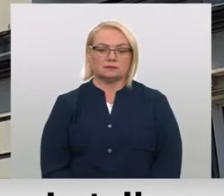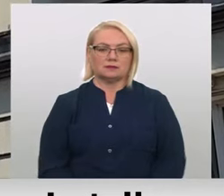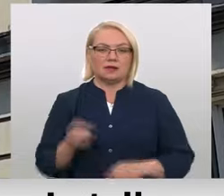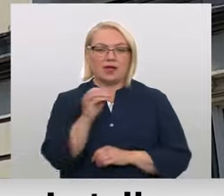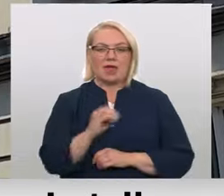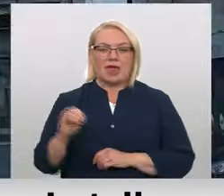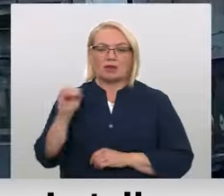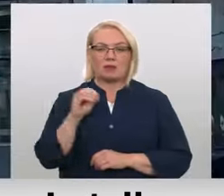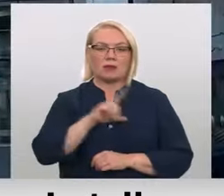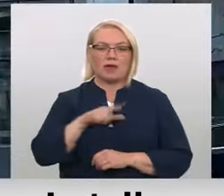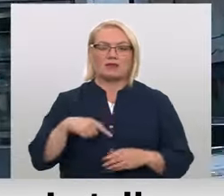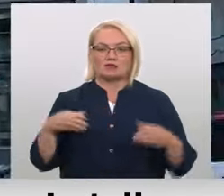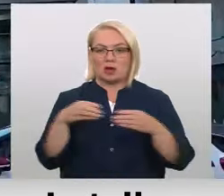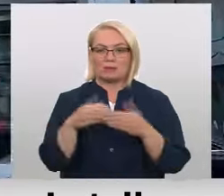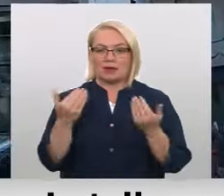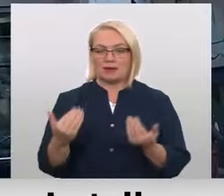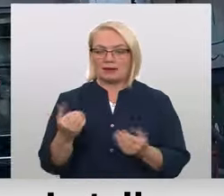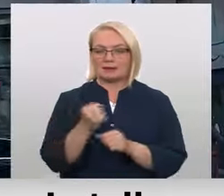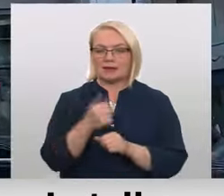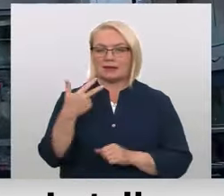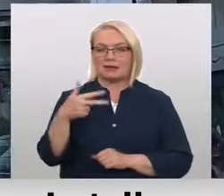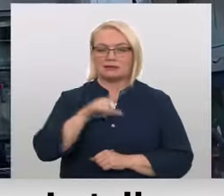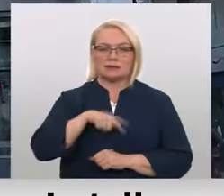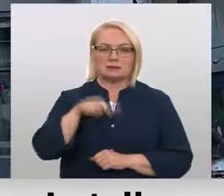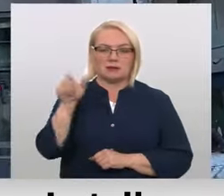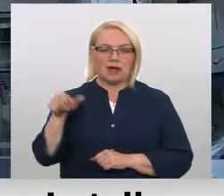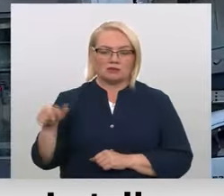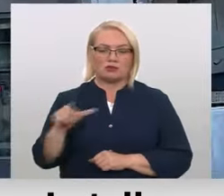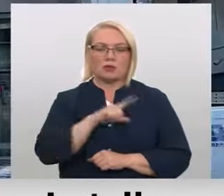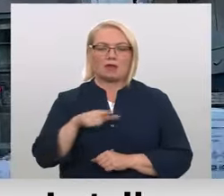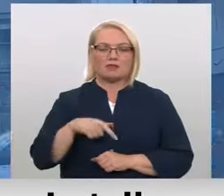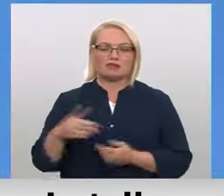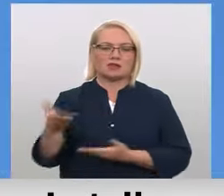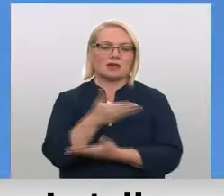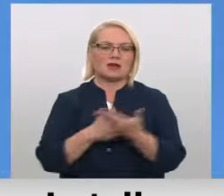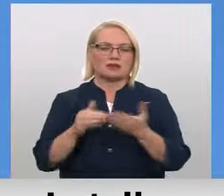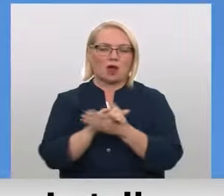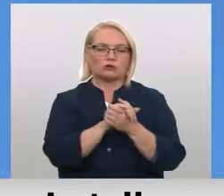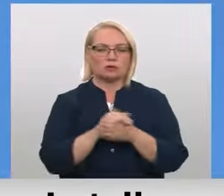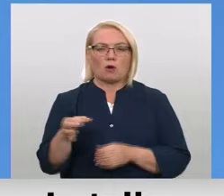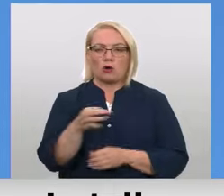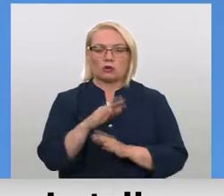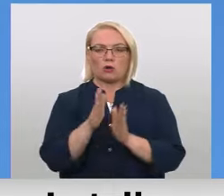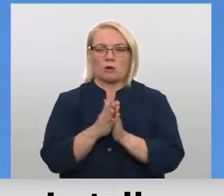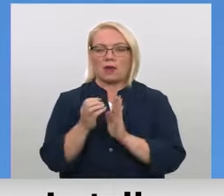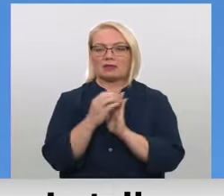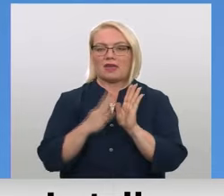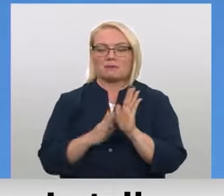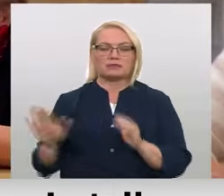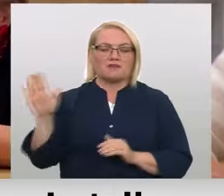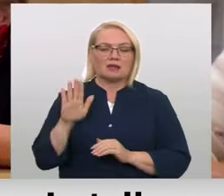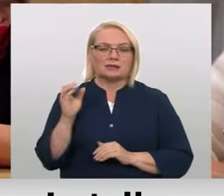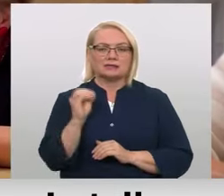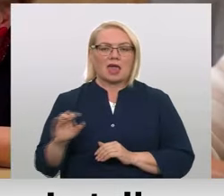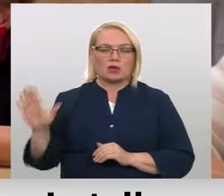Eiropas Latviešu apvienībā šobrīd ir 30 latviešu un Latvijas sadraudzības organizācijas kopumā 19 valstīs Eiropā un